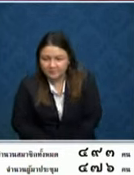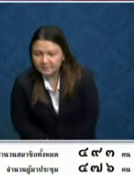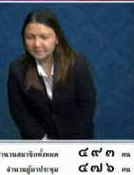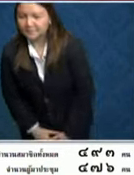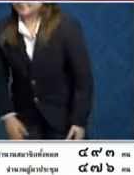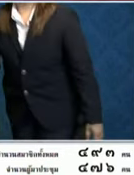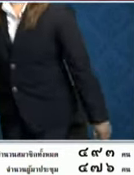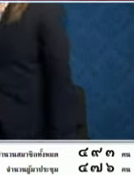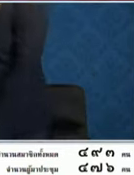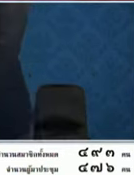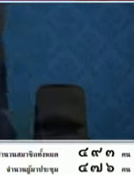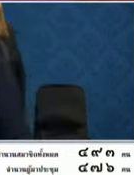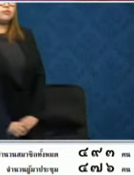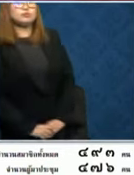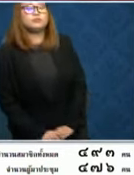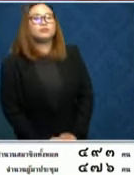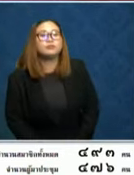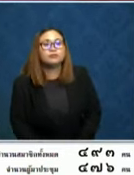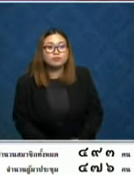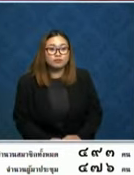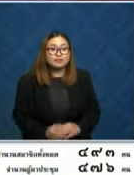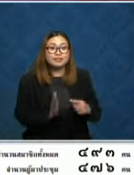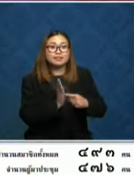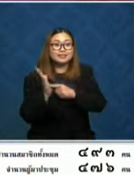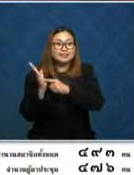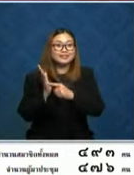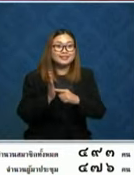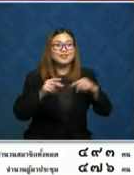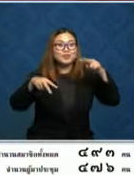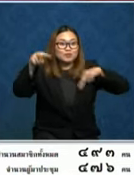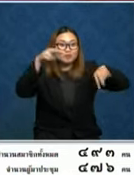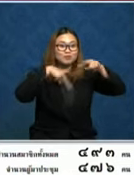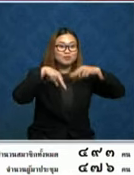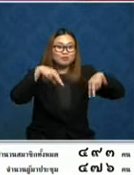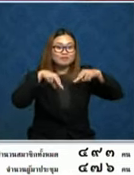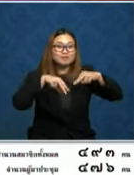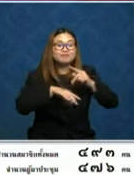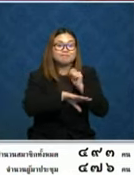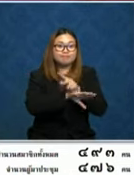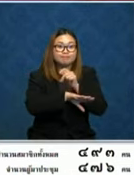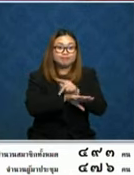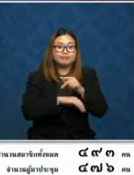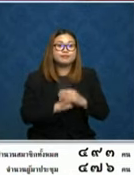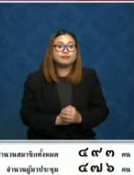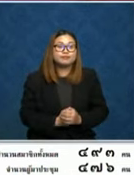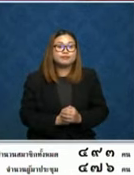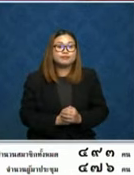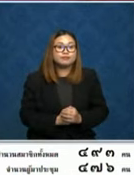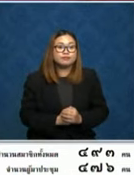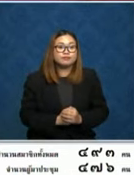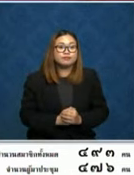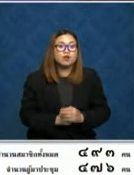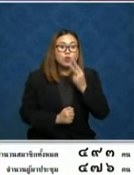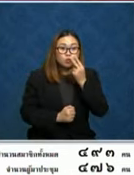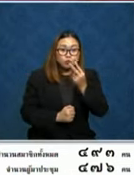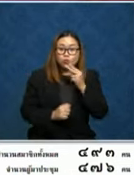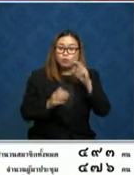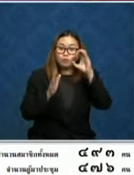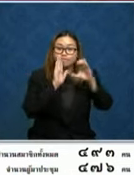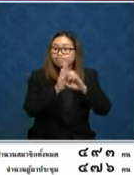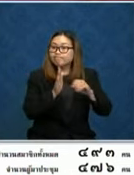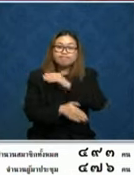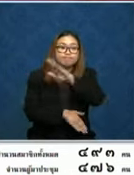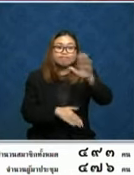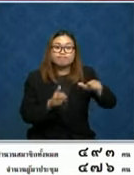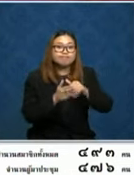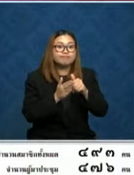ดูนะครับว่าการยื่นอุทธรณ์ออนไลน์เนี่ยจะมีส่วนช่วยในการอำนวยความสะดวกนะครับแต่ว่าเวลาพูดถึงภาพรวมแล้วเนี่ยก็ต้องคิดถึ